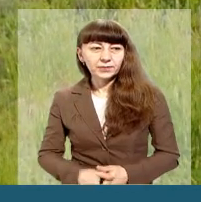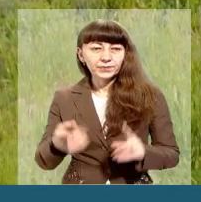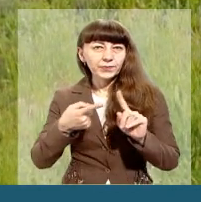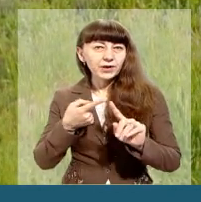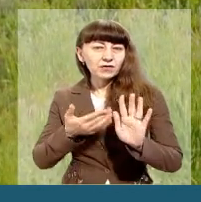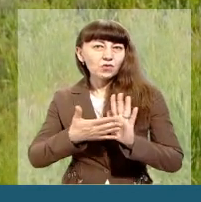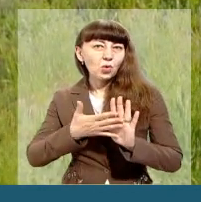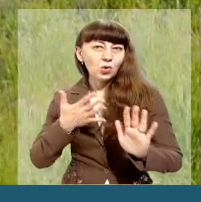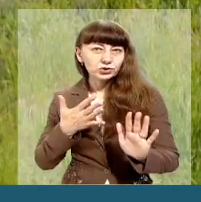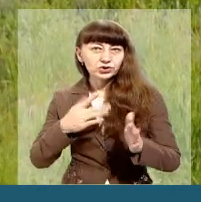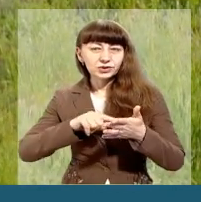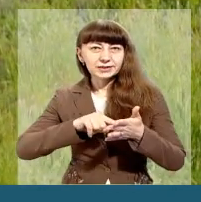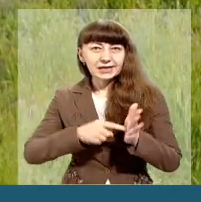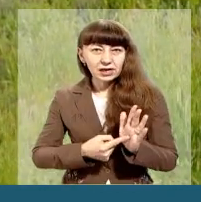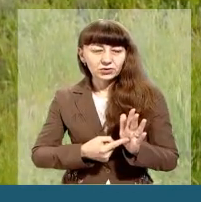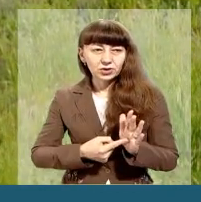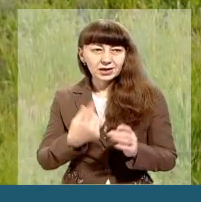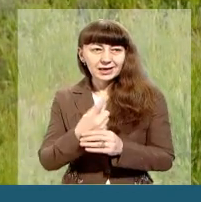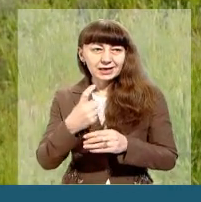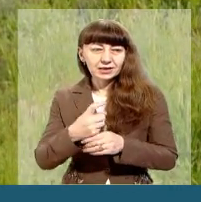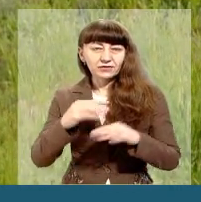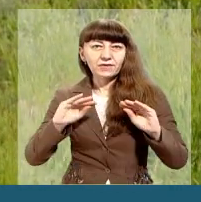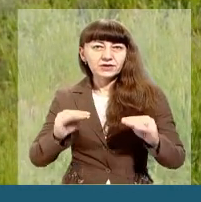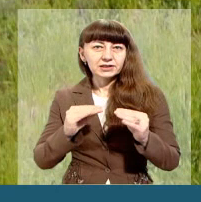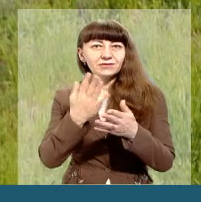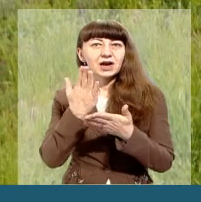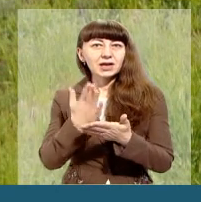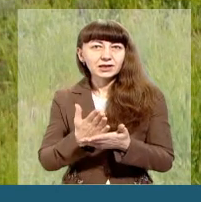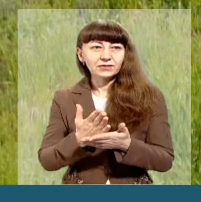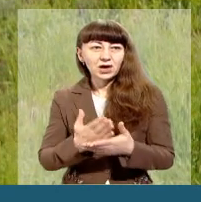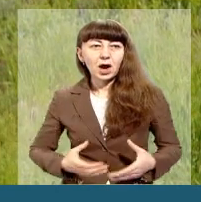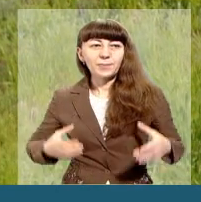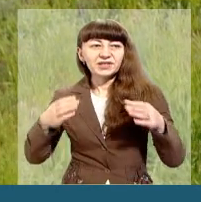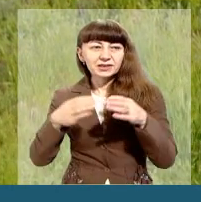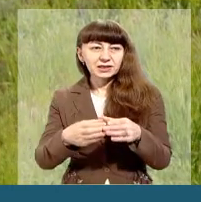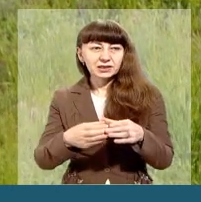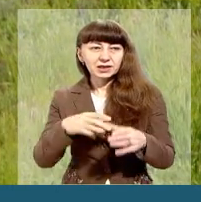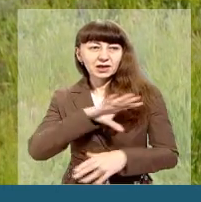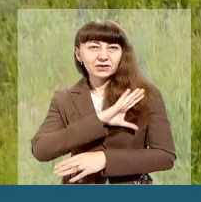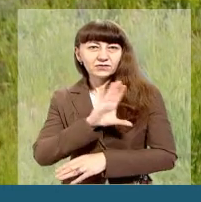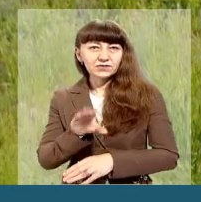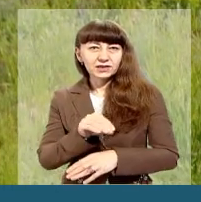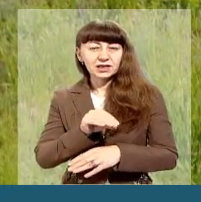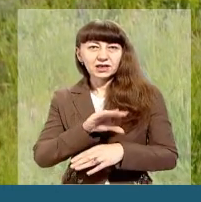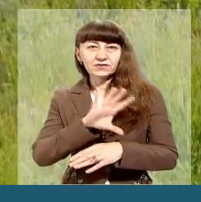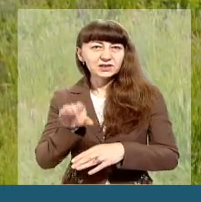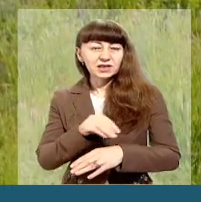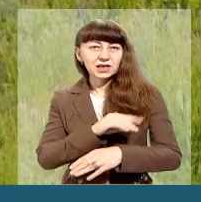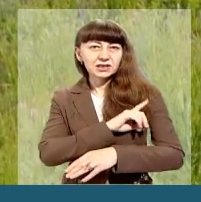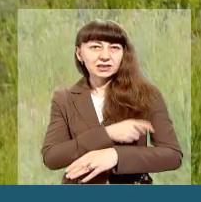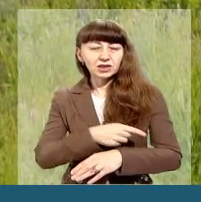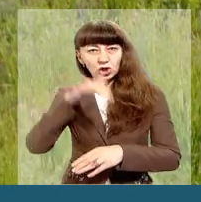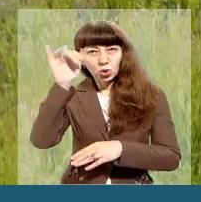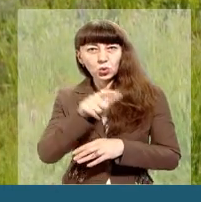первую очередь целью данного фестиваля является объединить всех студентов,